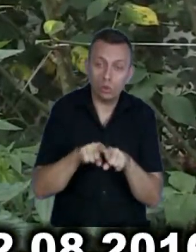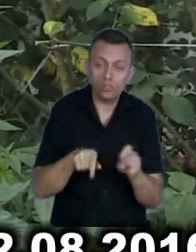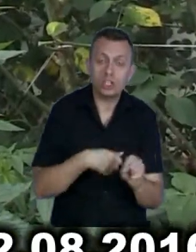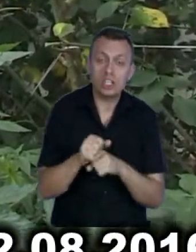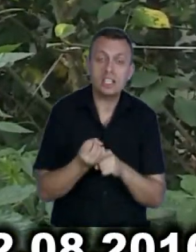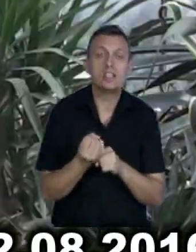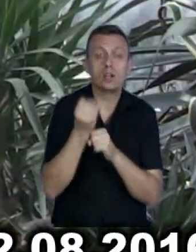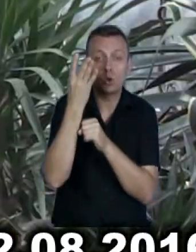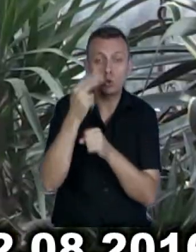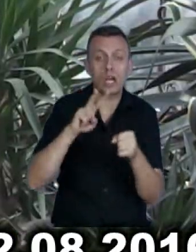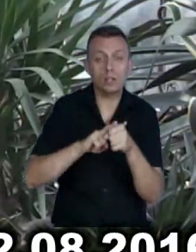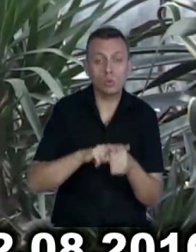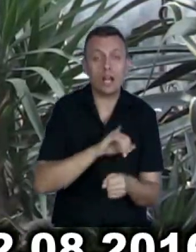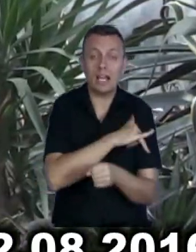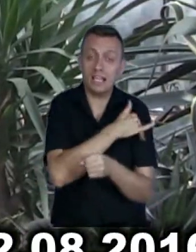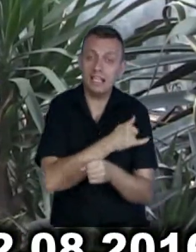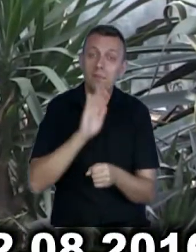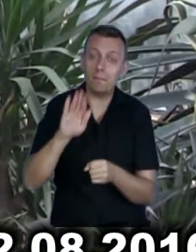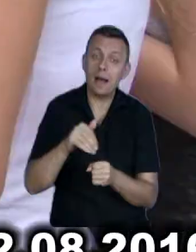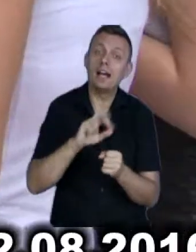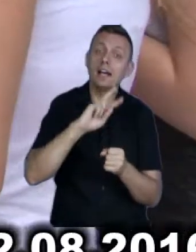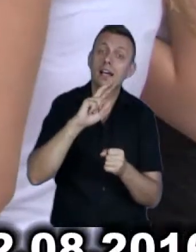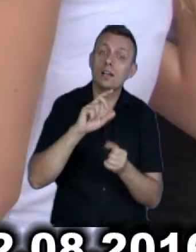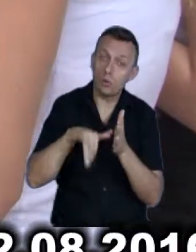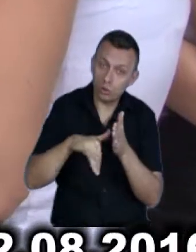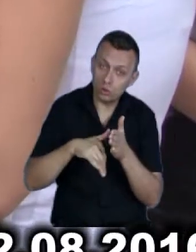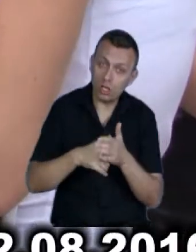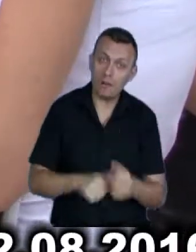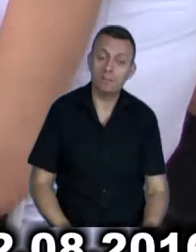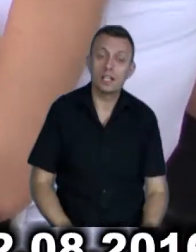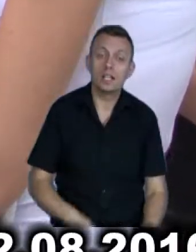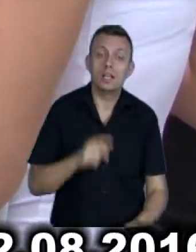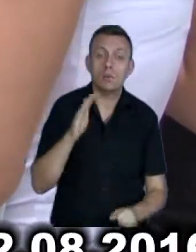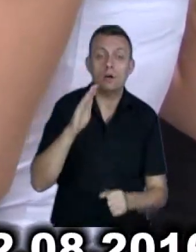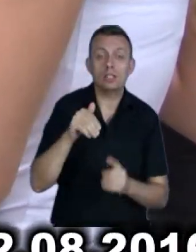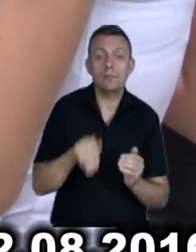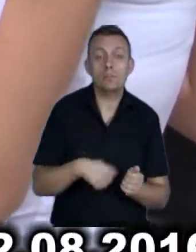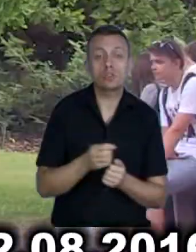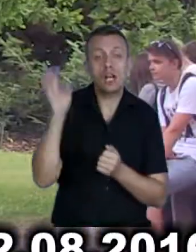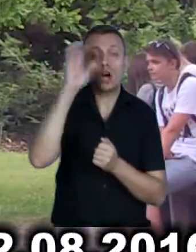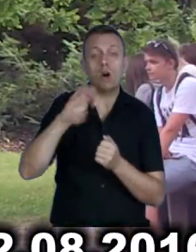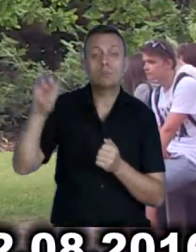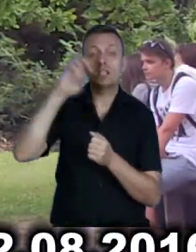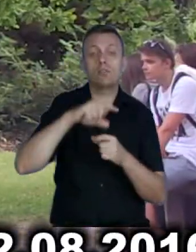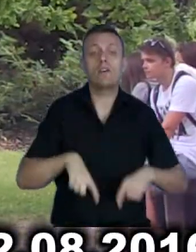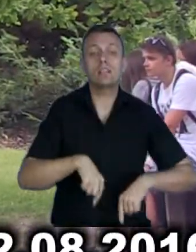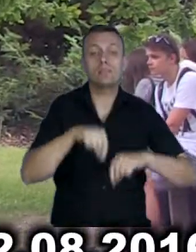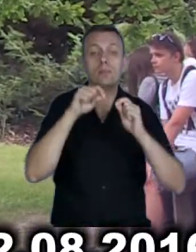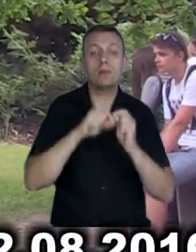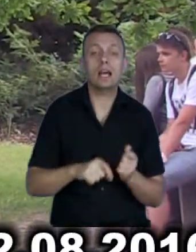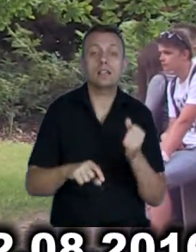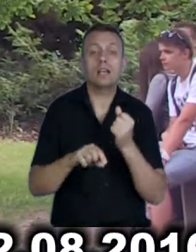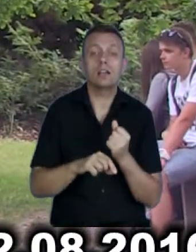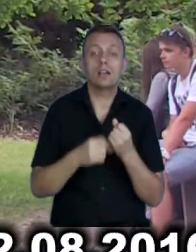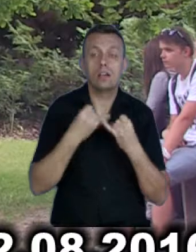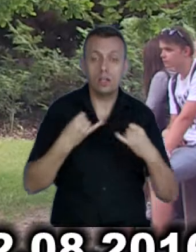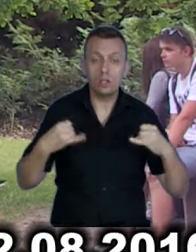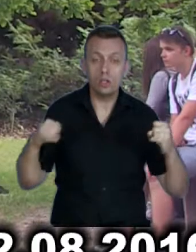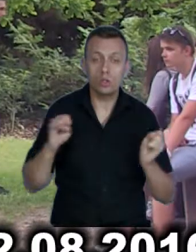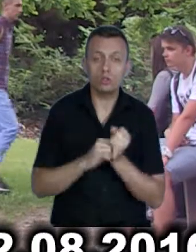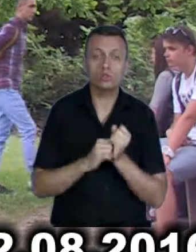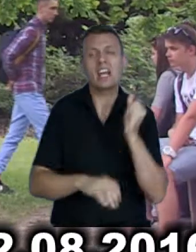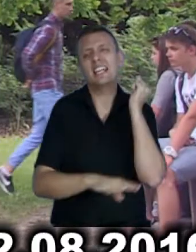oprowadzili zwiedzających również po pozostałej części ogrodu botanicznego, a później można było podziwiać wybrane kolekcje roślin drzewiastych, flory Polski,